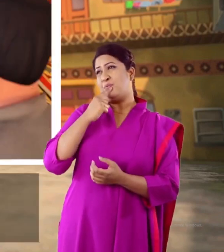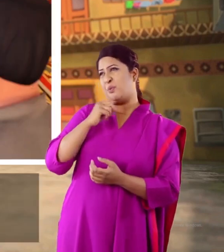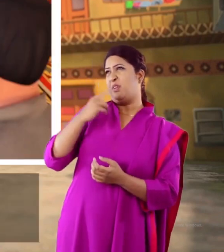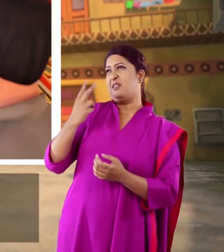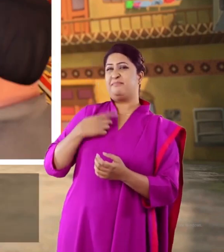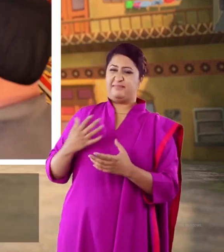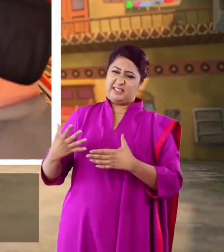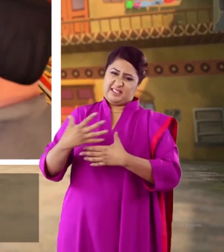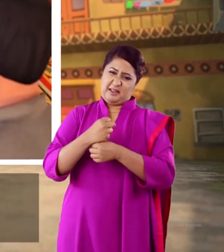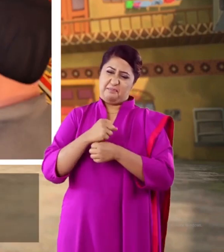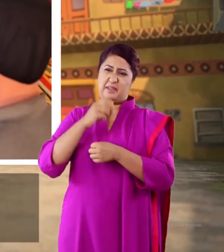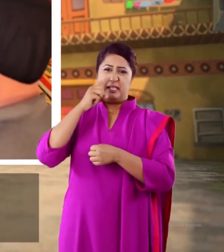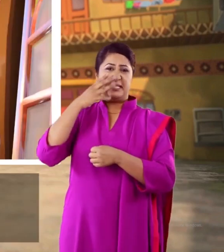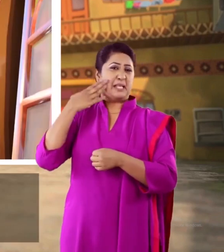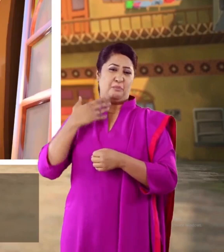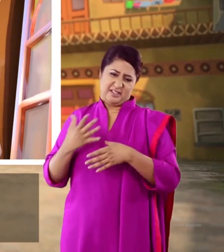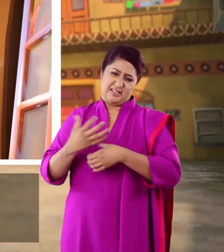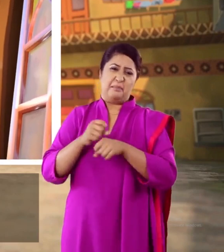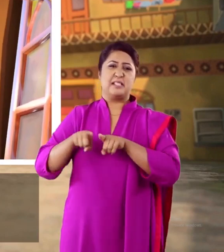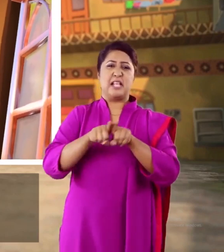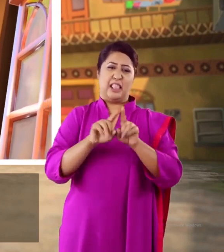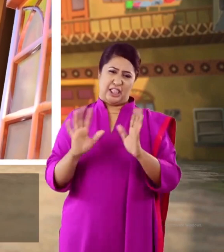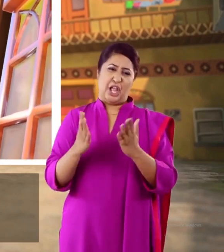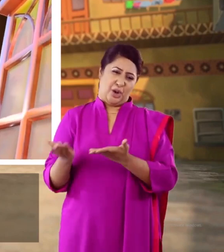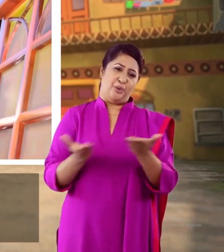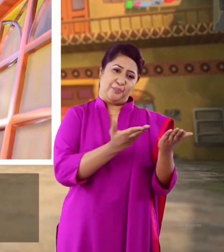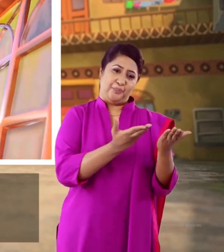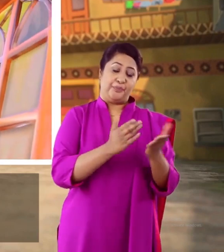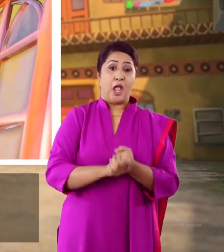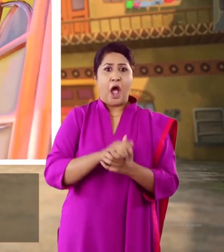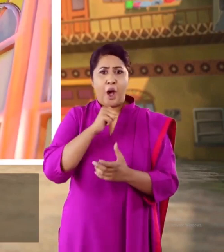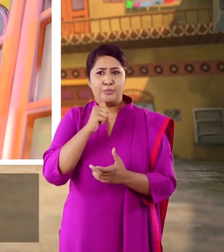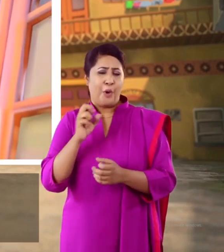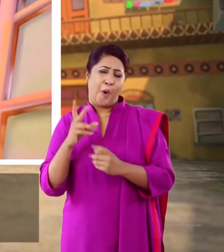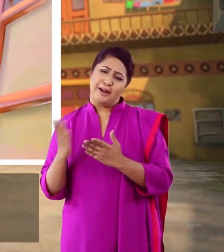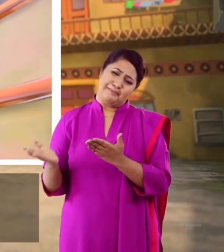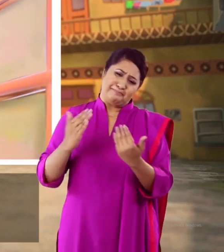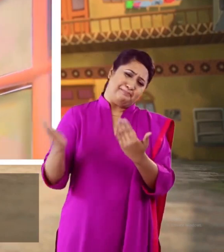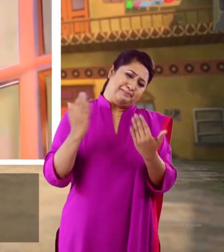तो फिर हम सब इकट्ठे खेले। चलो फिर चलो आओ खेले।